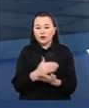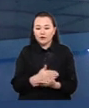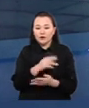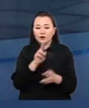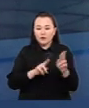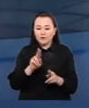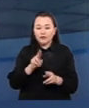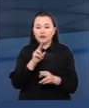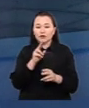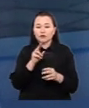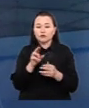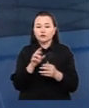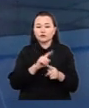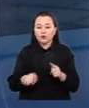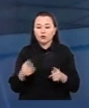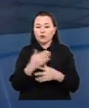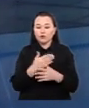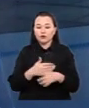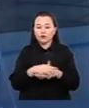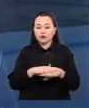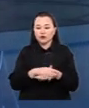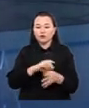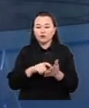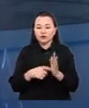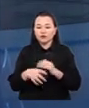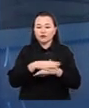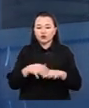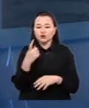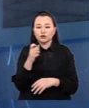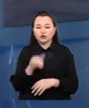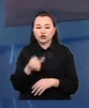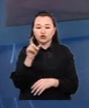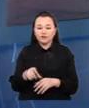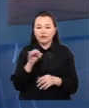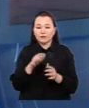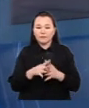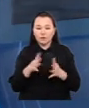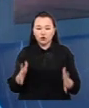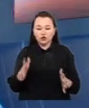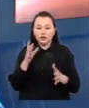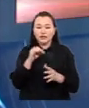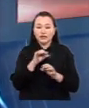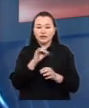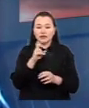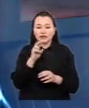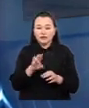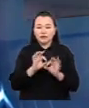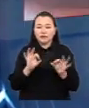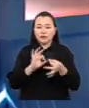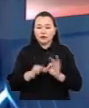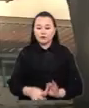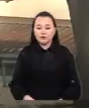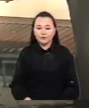станции скорой медицинской помощи появятся в населенных пунктах с населением в 100 тысяч человек и больше Анастасия Новикова расскажет